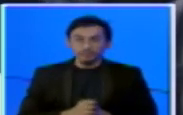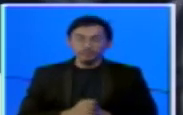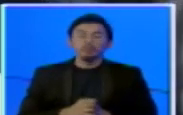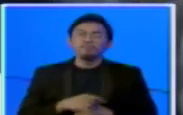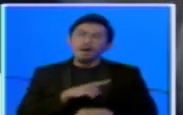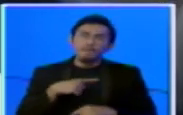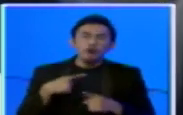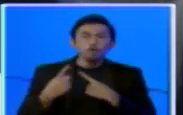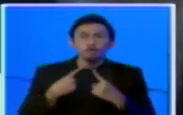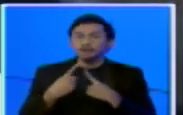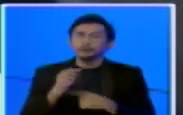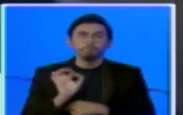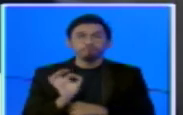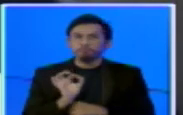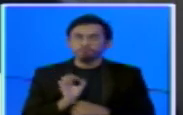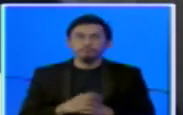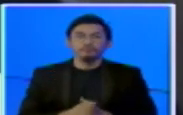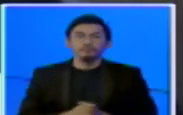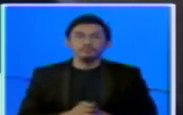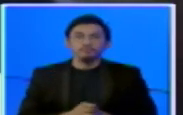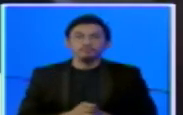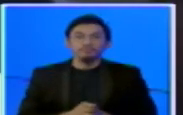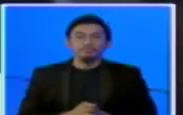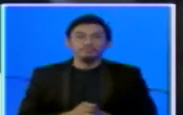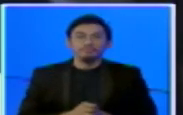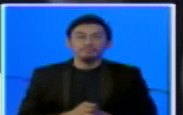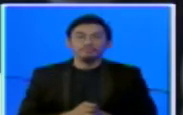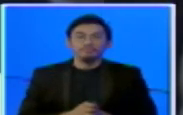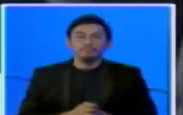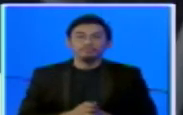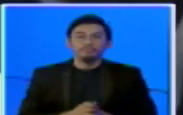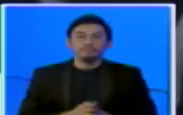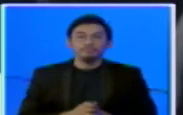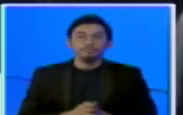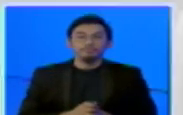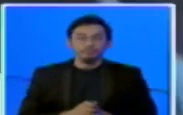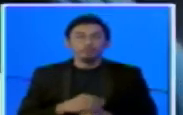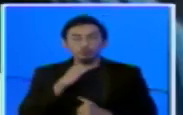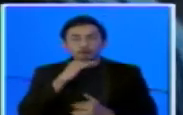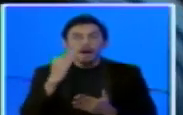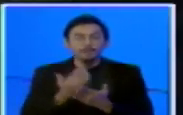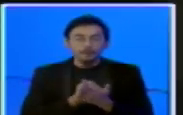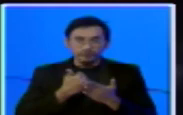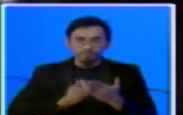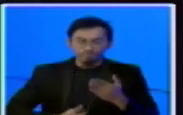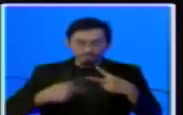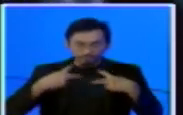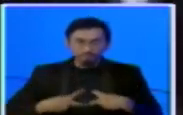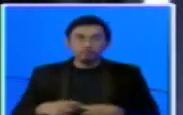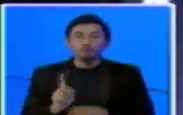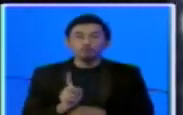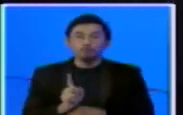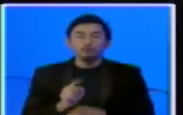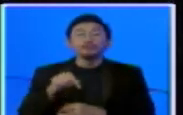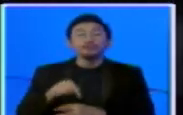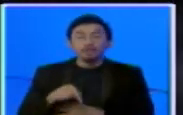gitu ya, Pak? Lukanya masih di menunggu hasil visum ya. Untuk kasat mata seperti apa, Pak? Saat ini jenazah kedua